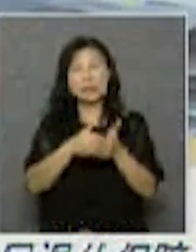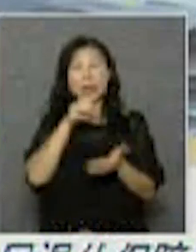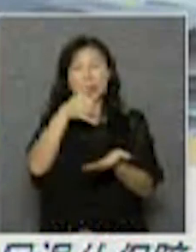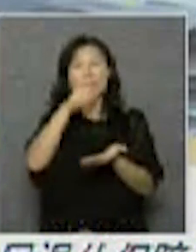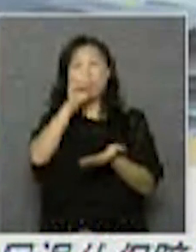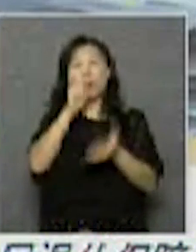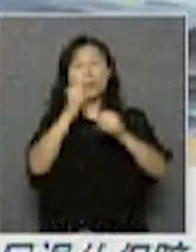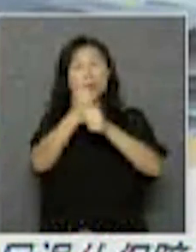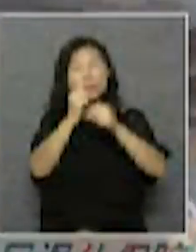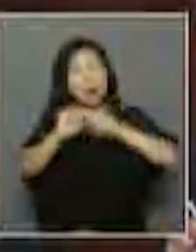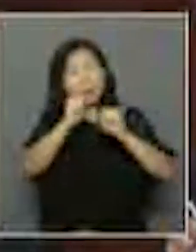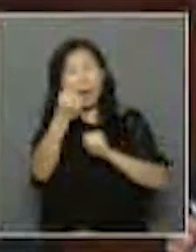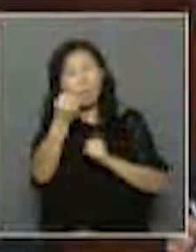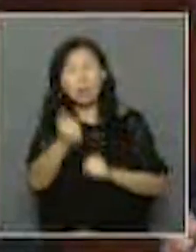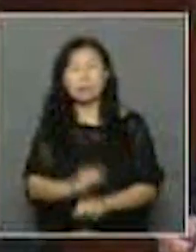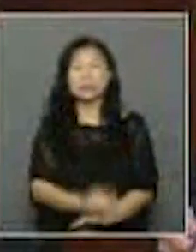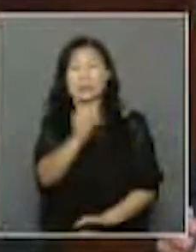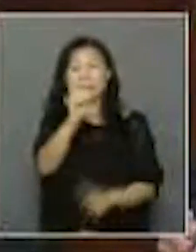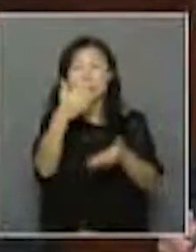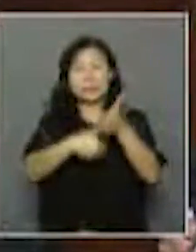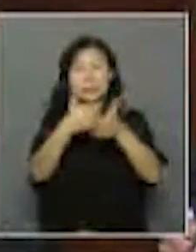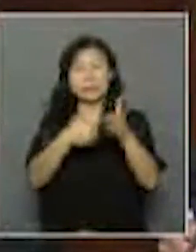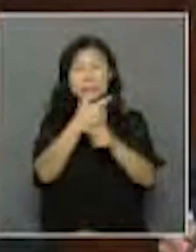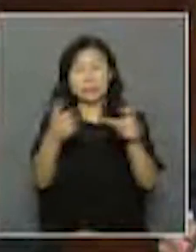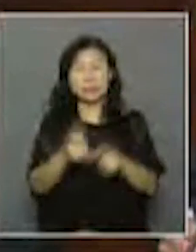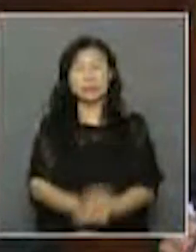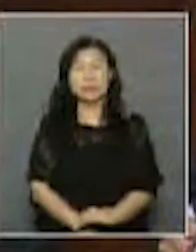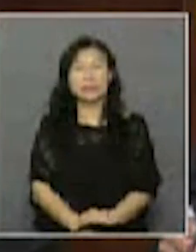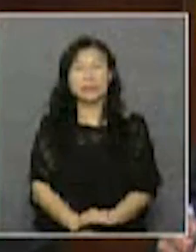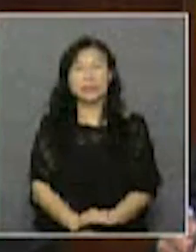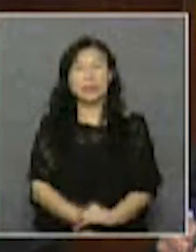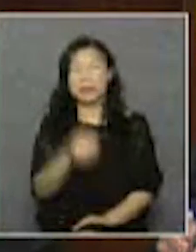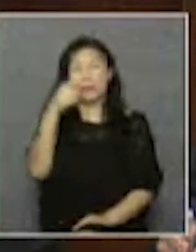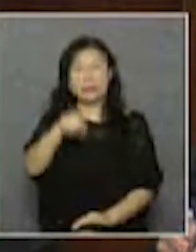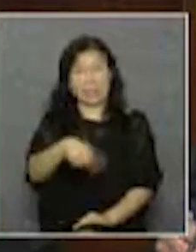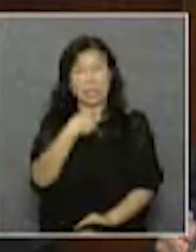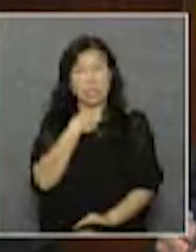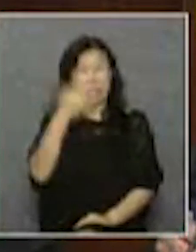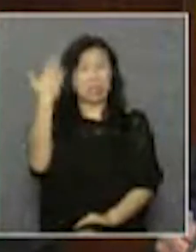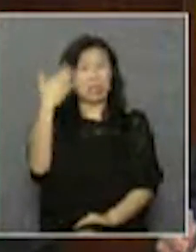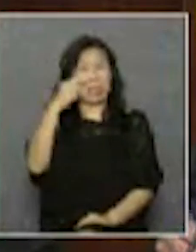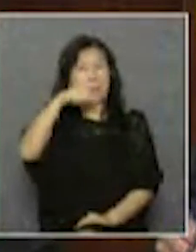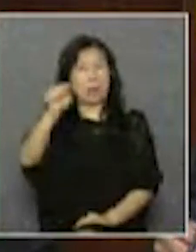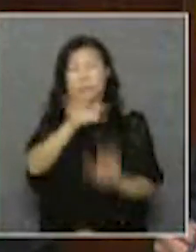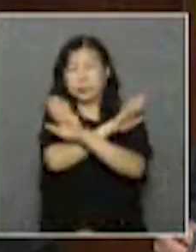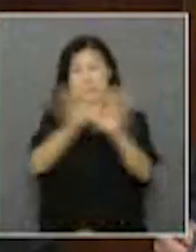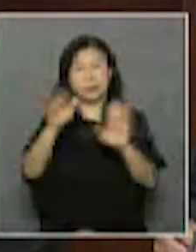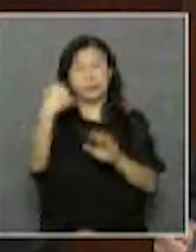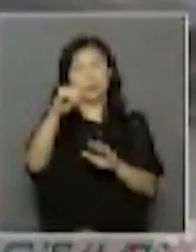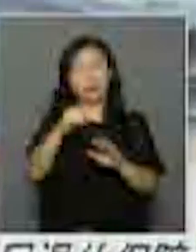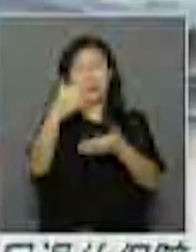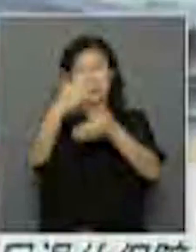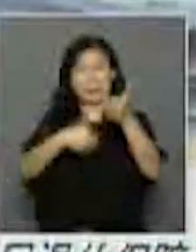咁點減佢人工啊？係咪？所以你應該唔俾我哋減，即係你應該一早批准嗰陣時唔俾我哋減佢人工咪得咯，